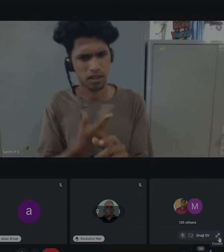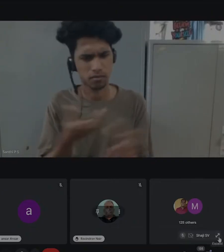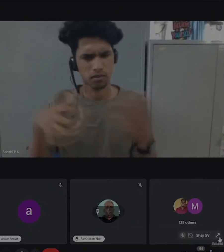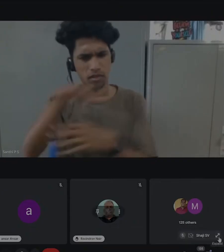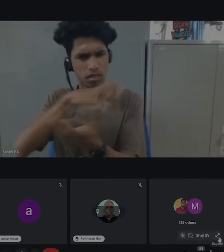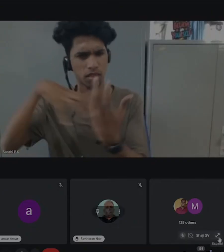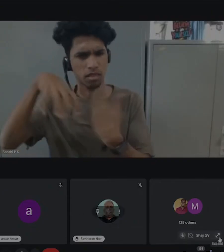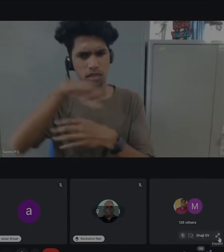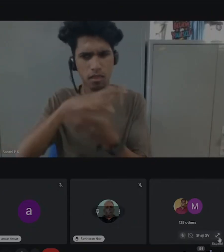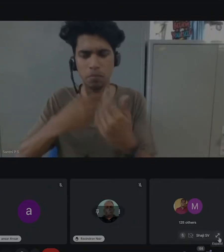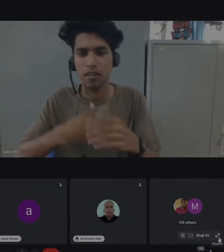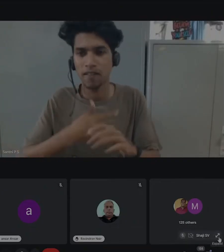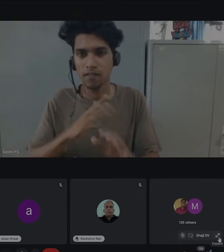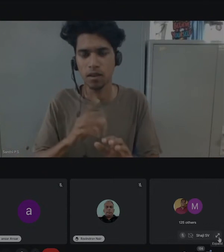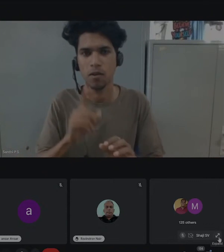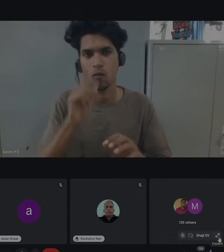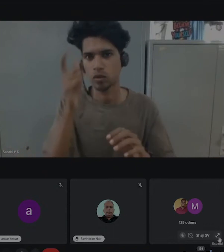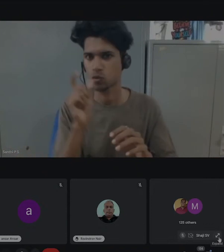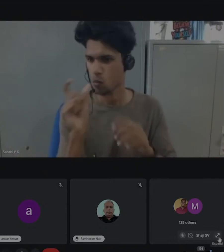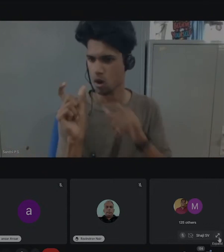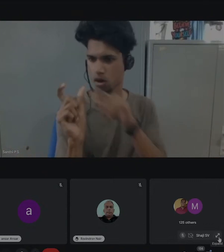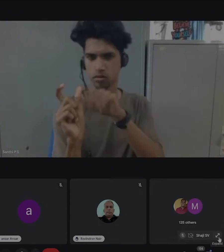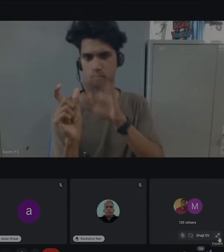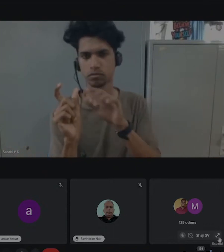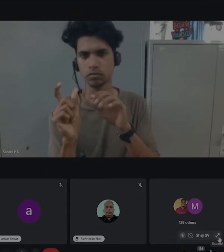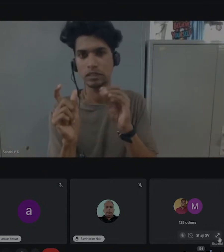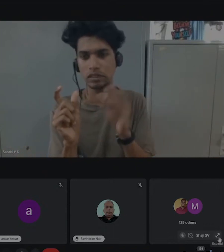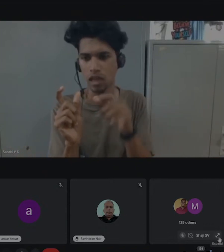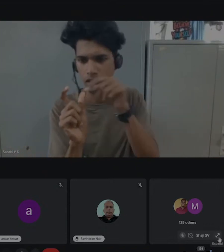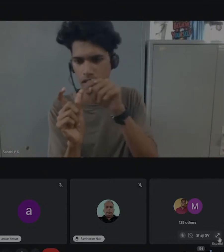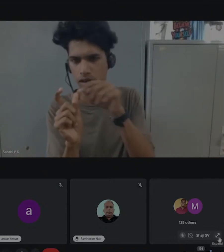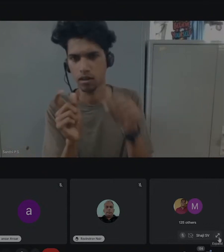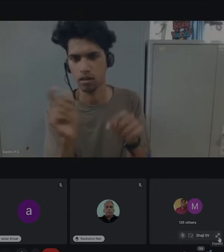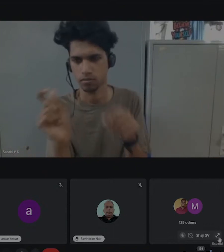സെൻറ്റൻസ് ആണെങ്കിൽ ഫസ്റ്റ് വേർഡിൻ്റെ ഫസ്റ്റ് പോർഷനും